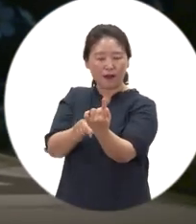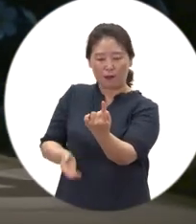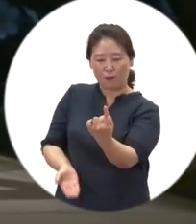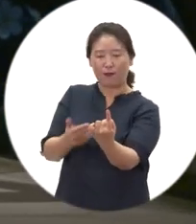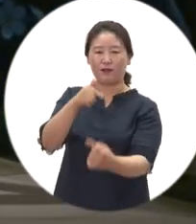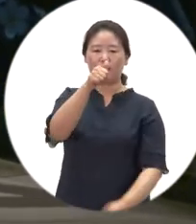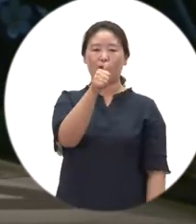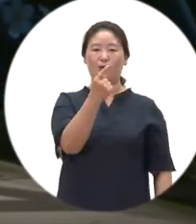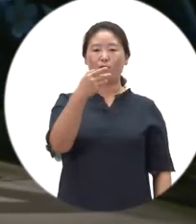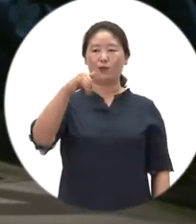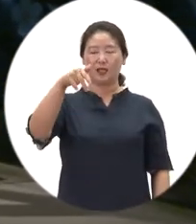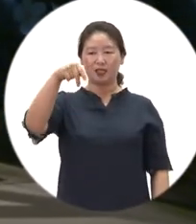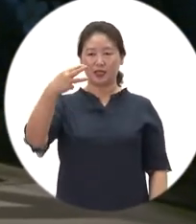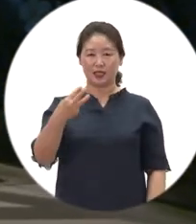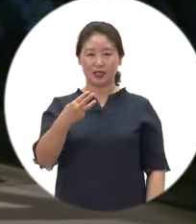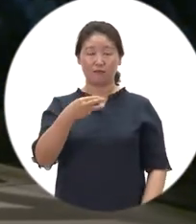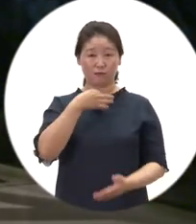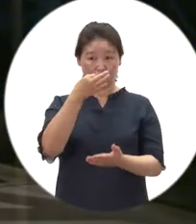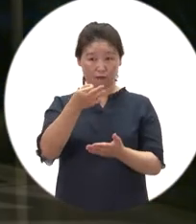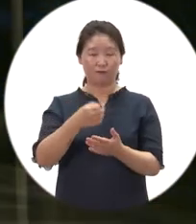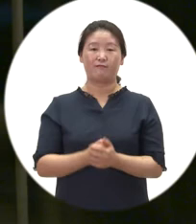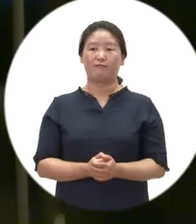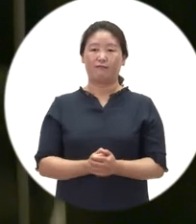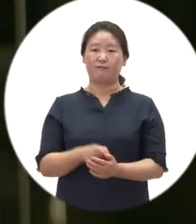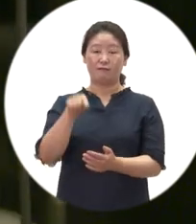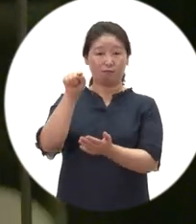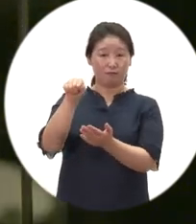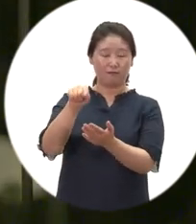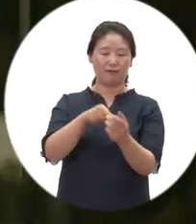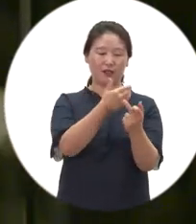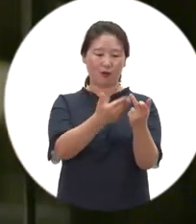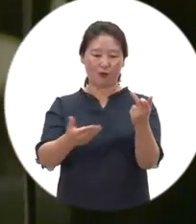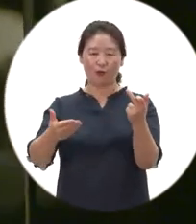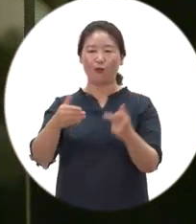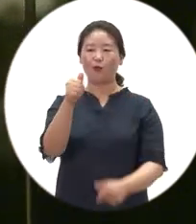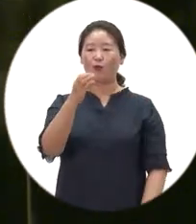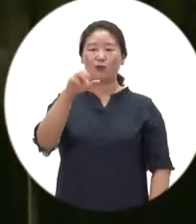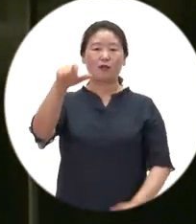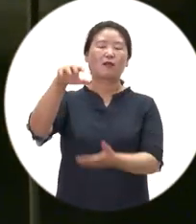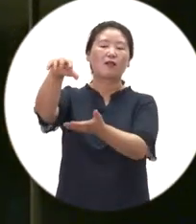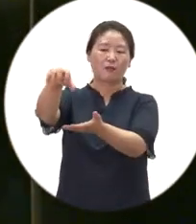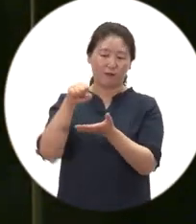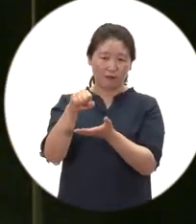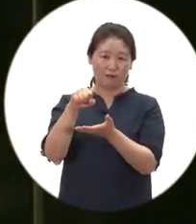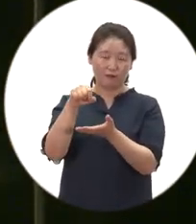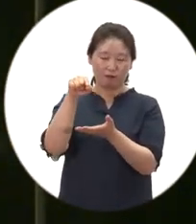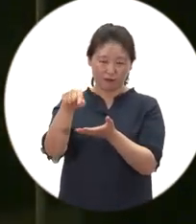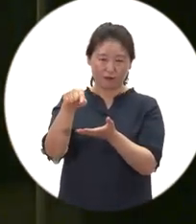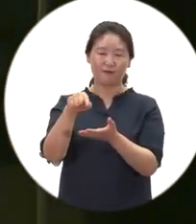끄는 쟁기질을 호리질이라고 하는데요. 보시는 자료는 강원도 홍천에서 어렵게 수소문하여